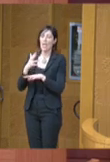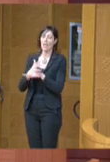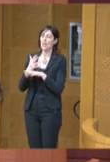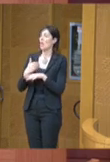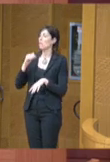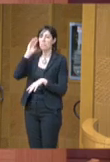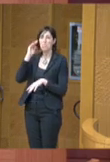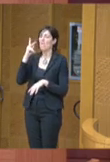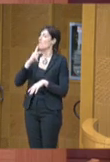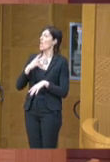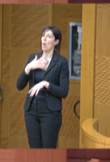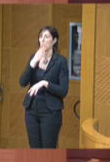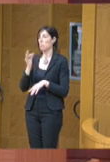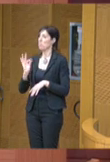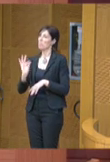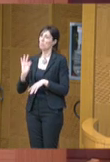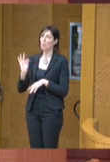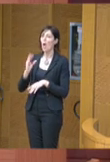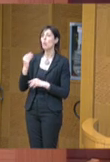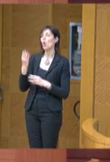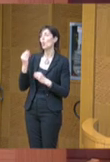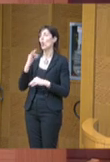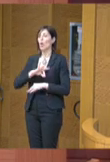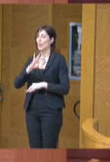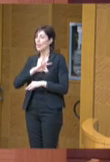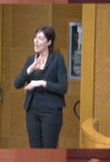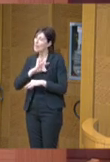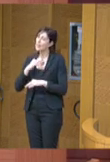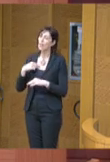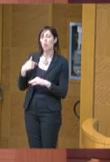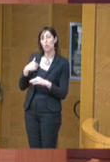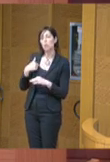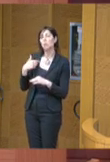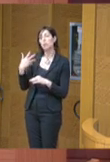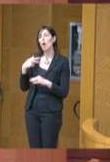veramente splendidi, molto, molto interessanti. Mi sono appuntato anche